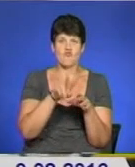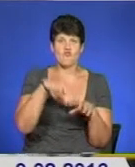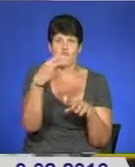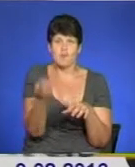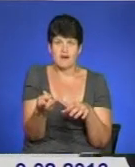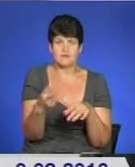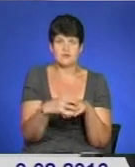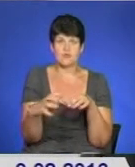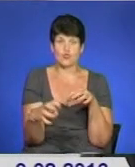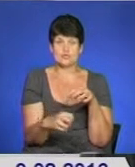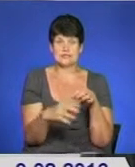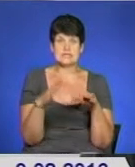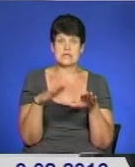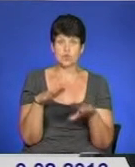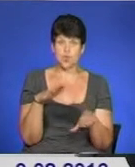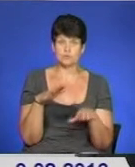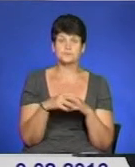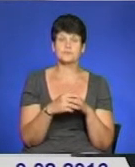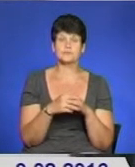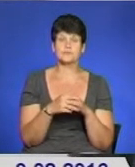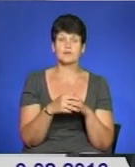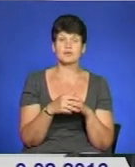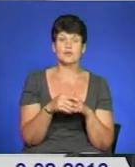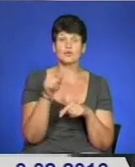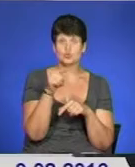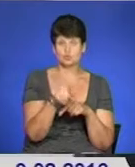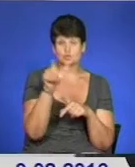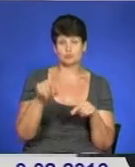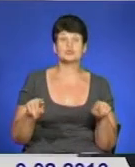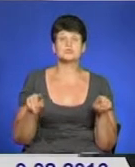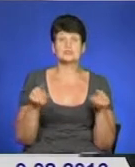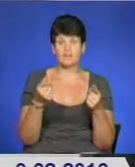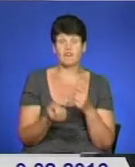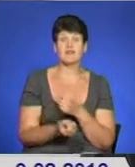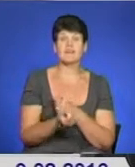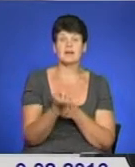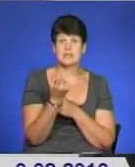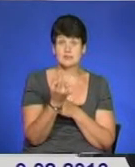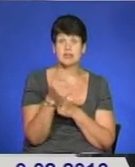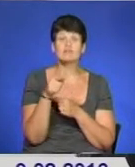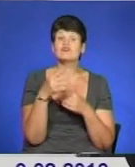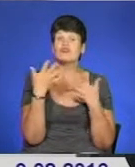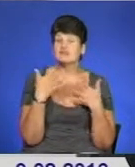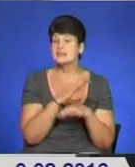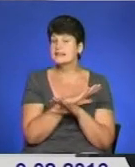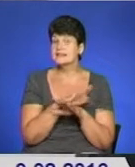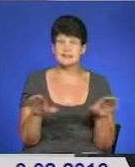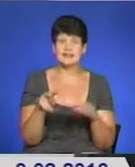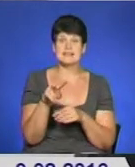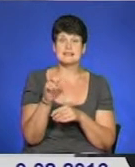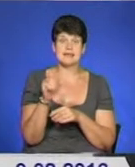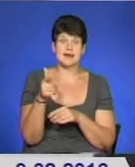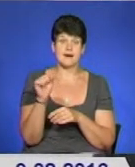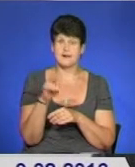кусати його за ногу. Цього громадянина Нігерії було затримано, як виявилося, це він вже нелегально перебуває на території